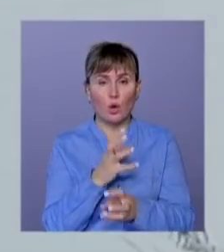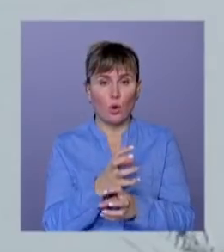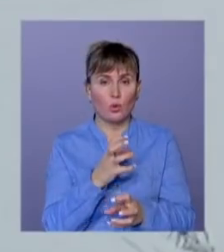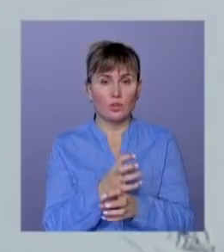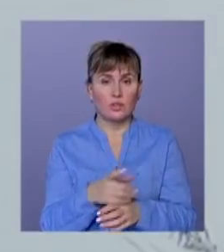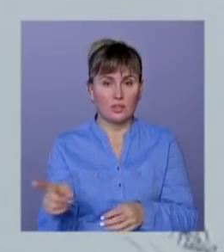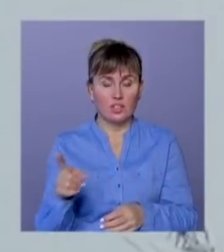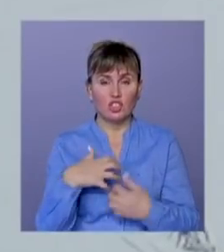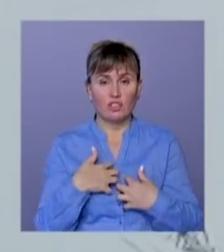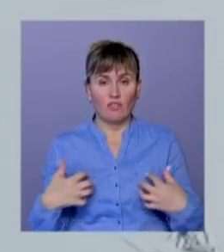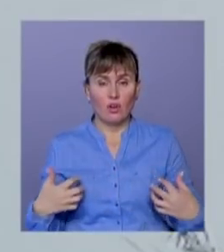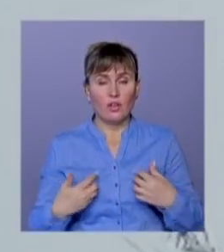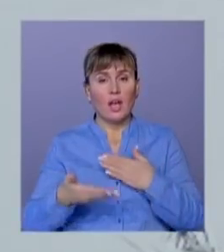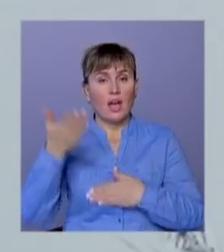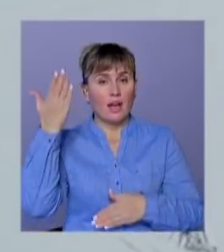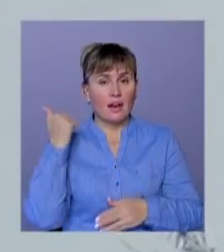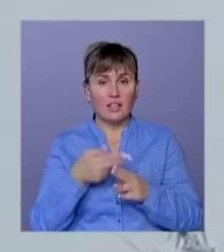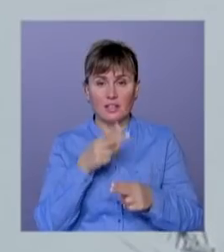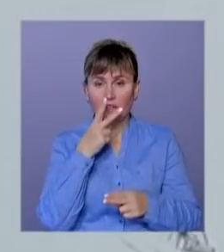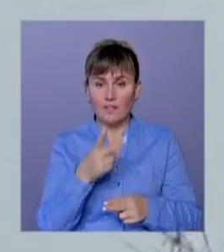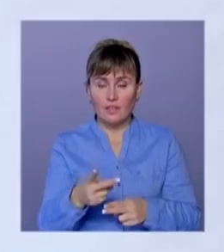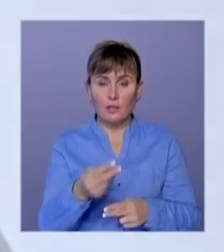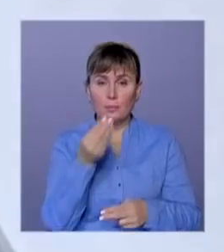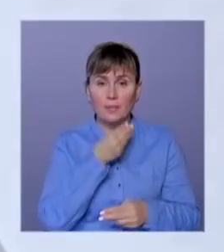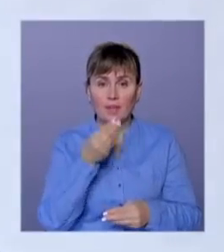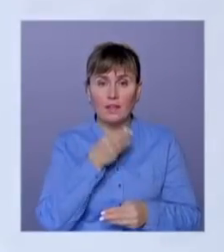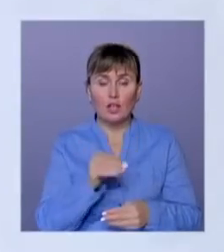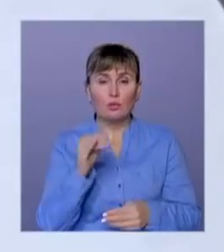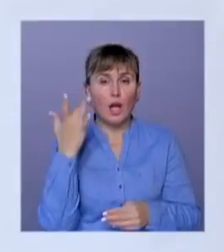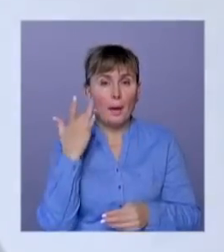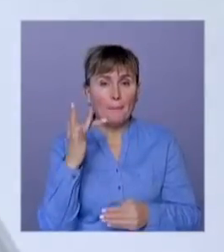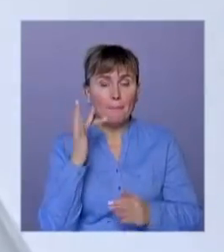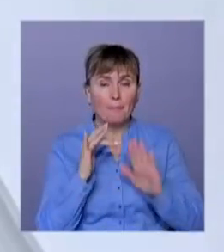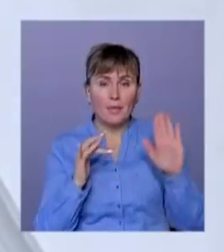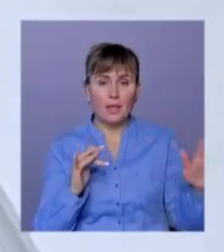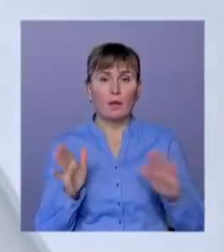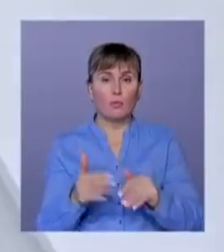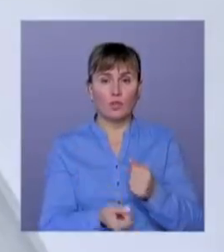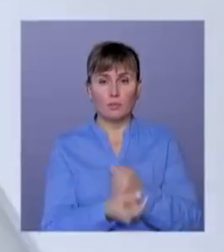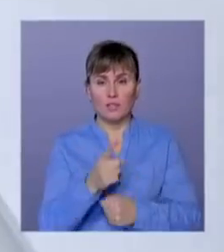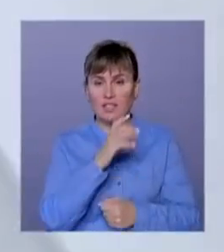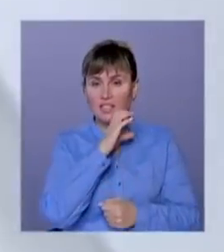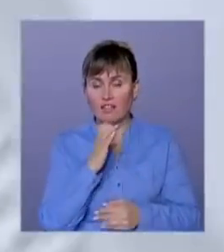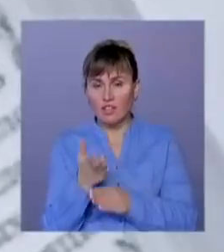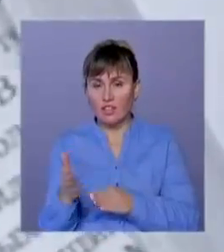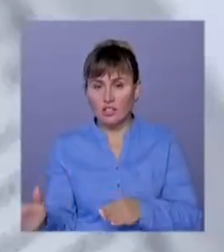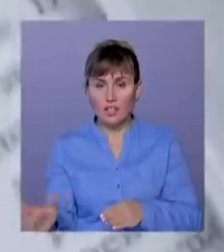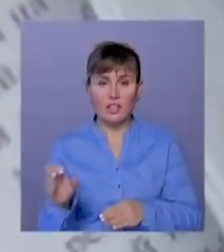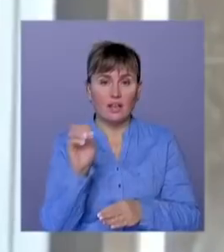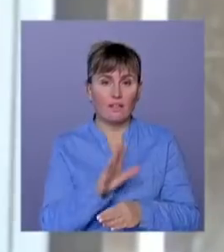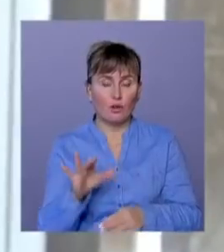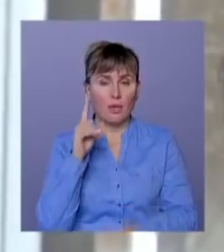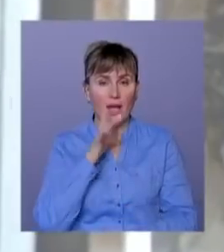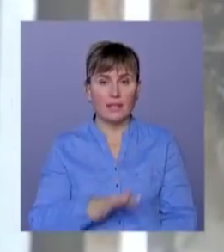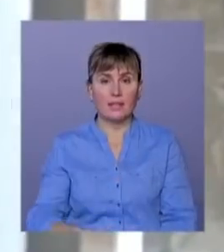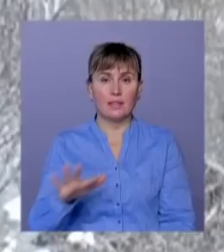динозавров. Ранее считалось, что эти виды обитали преимущественно в Южной Америке и лишь после появились в северной части – Европе и